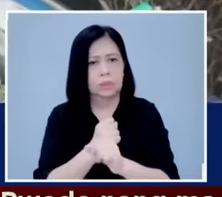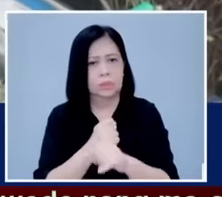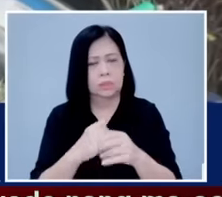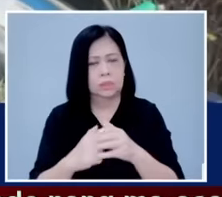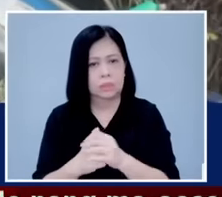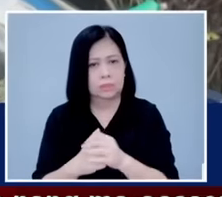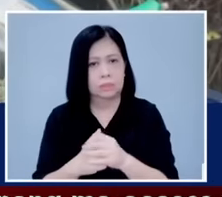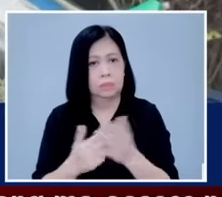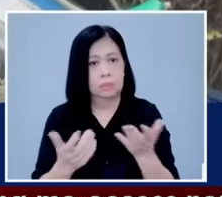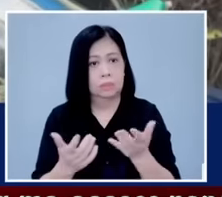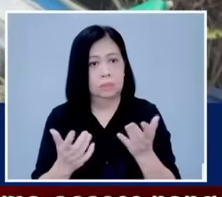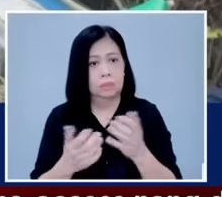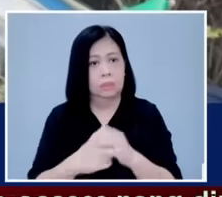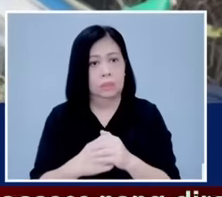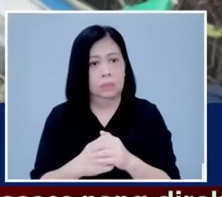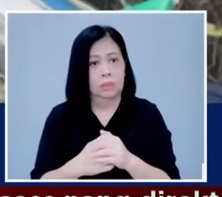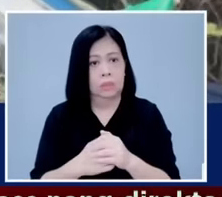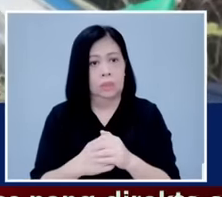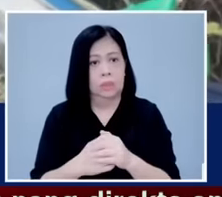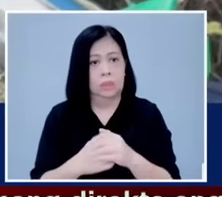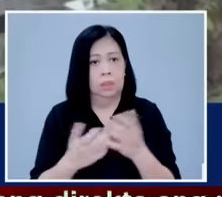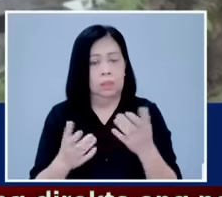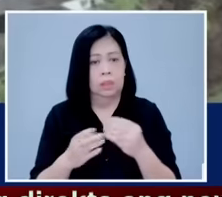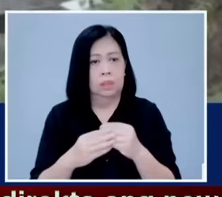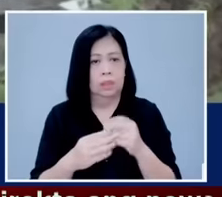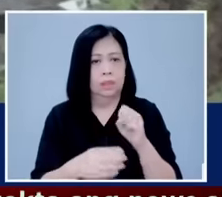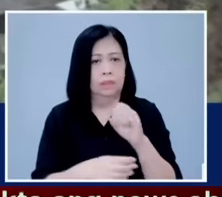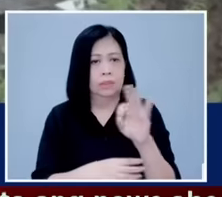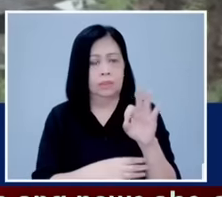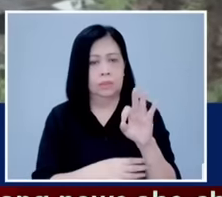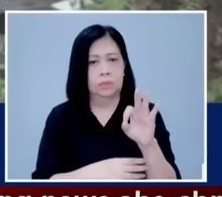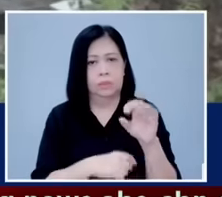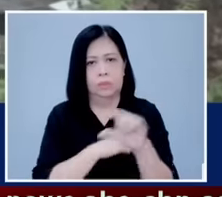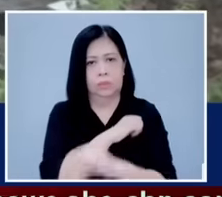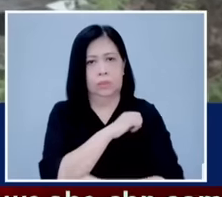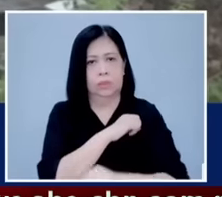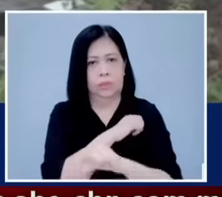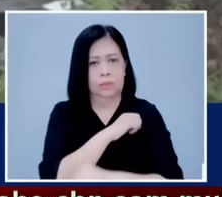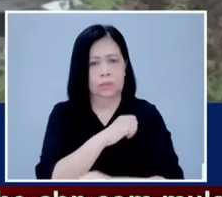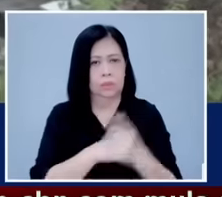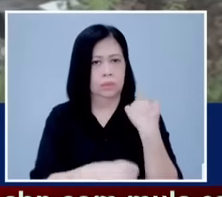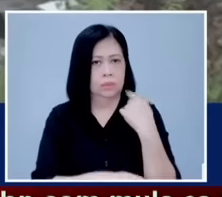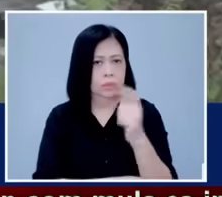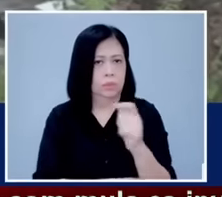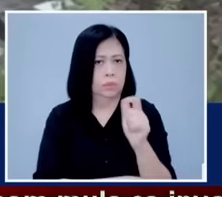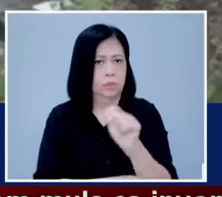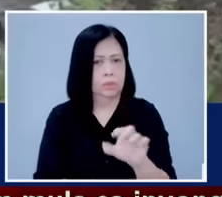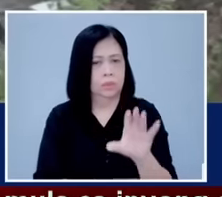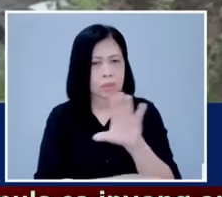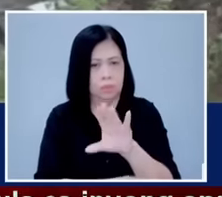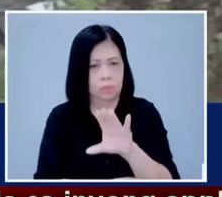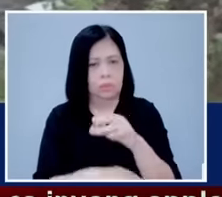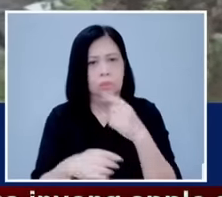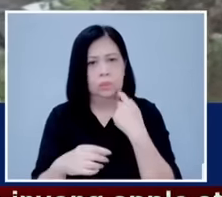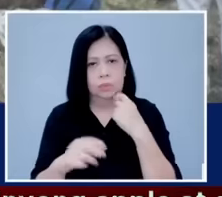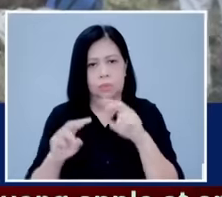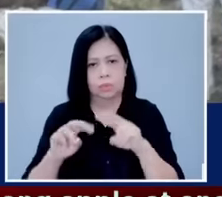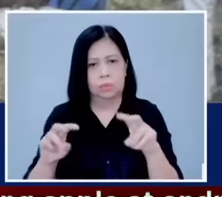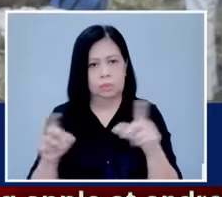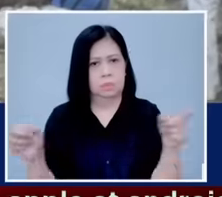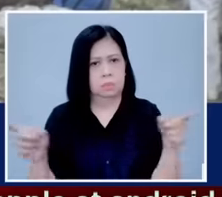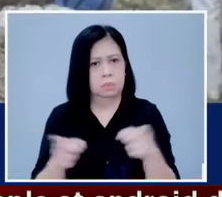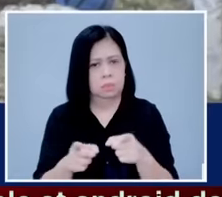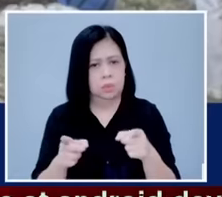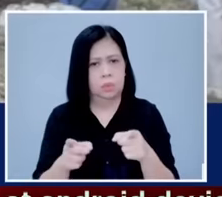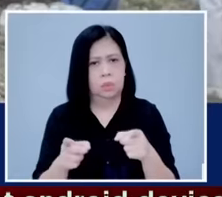sa Sitio Centro, Barangay Butangguillad sa San Francisco, Quezon nitong Martes ng hapon. Sa investigasyon, bigla ring nawala